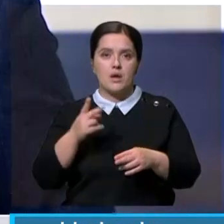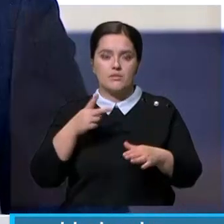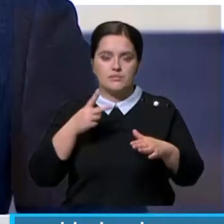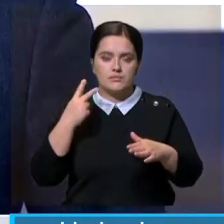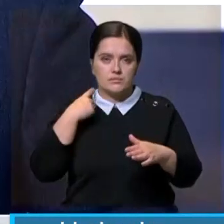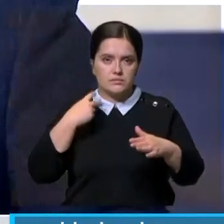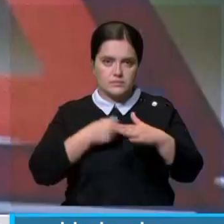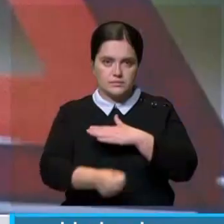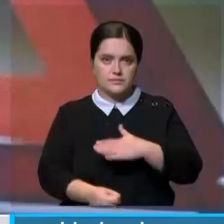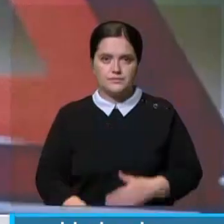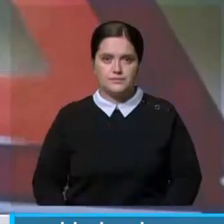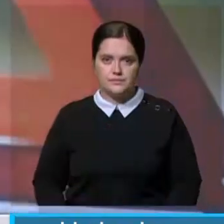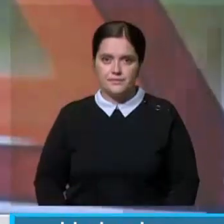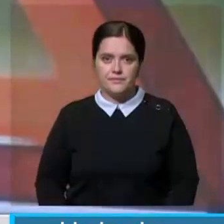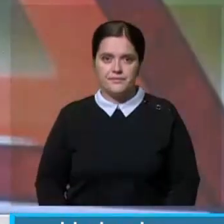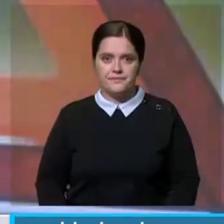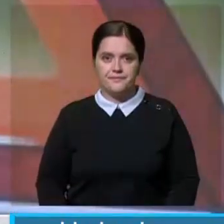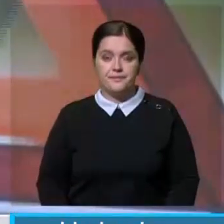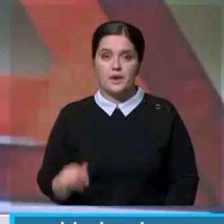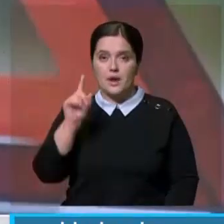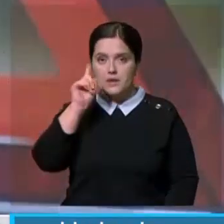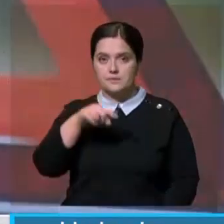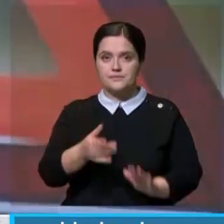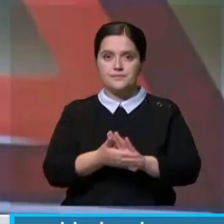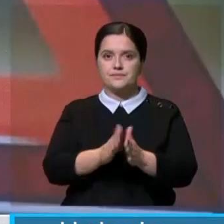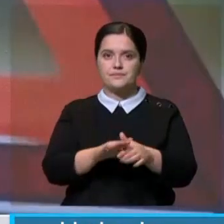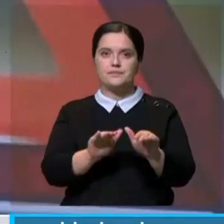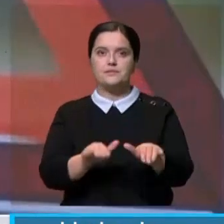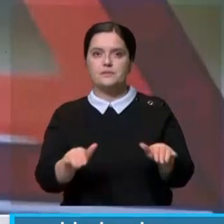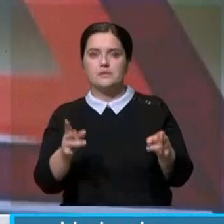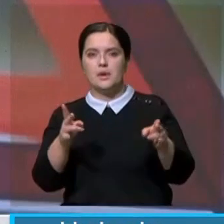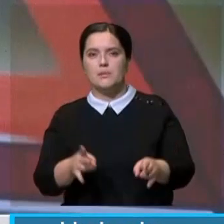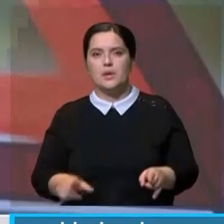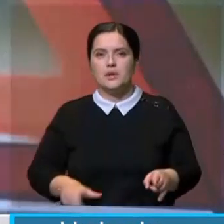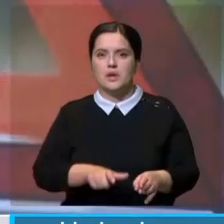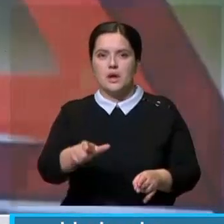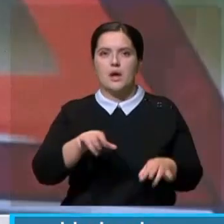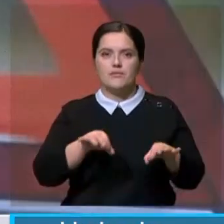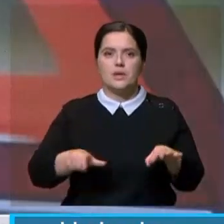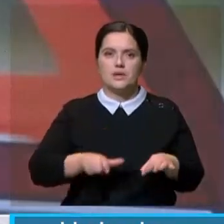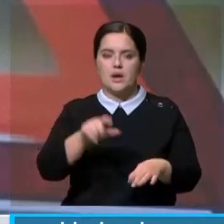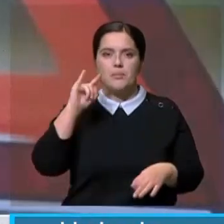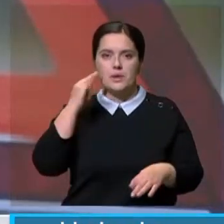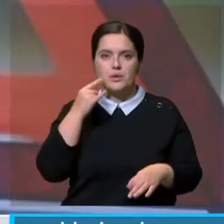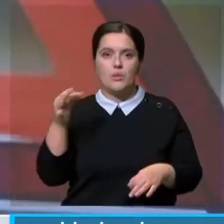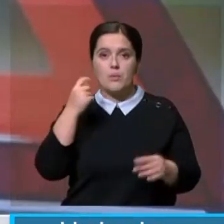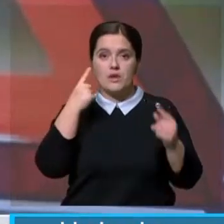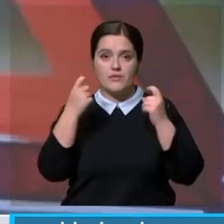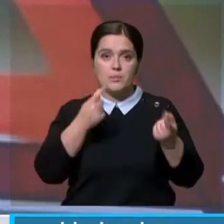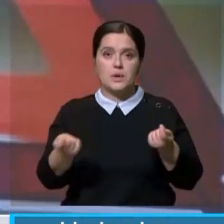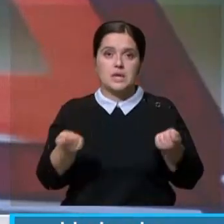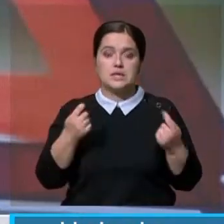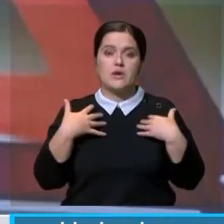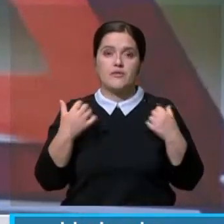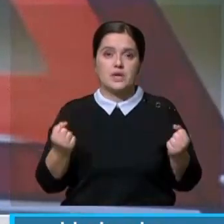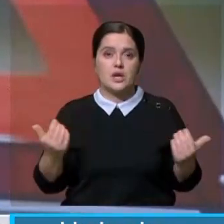под арестом. Стало известно о состоянии детей, пострадавших в дорожной аварии на автотрассе в Павлодарской области. По информации